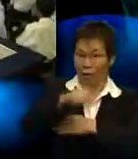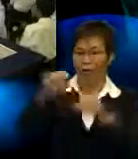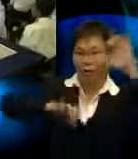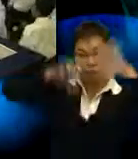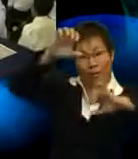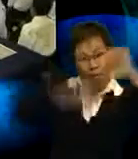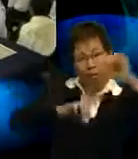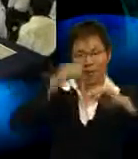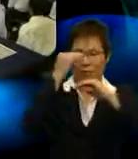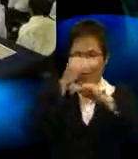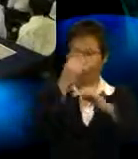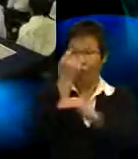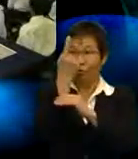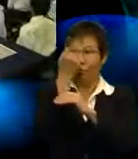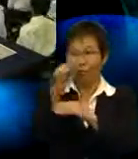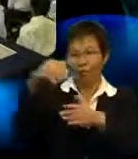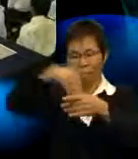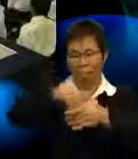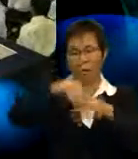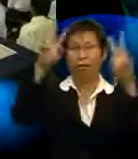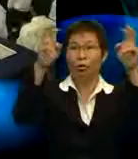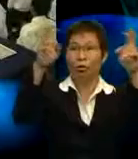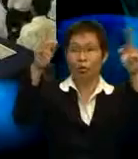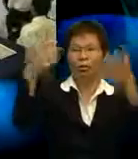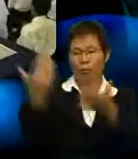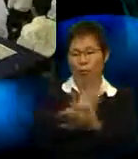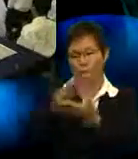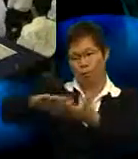tahap kefahamannya dalam topik yang baru dipelajari.